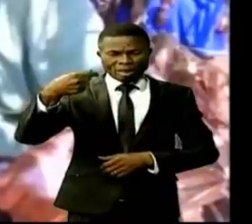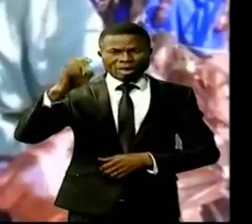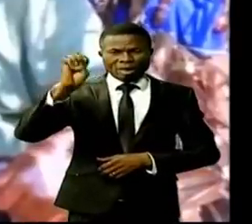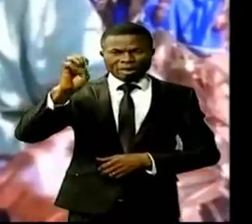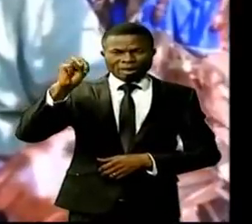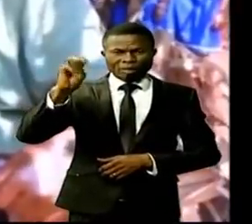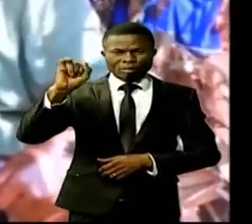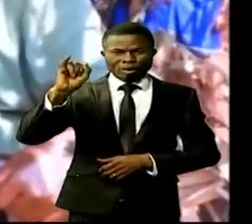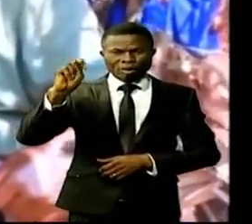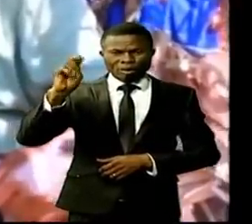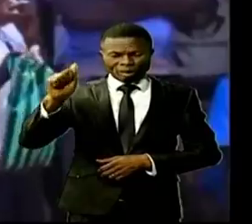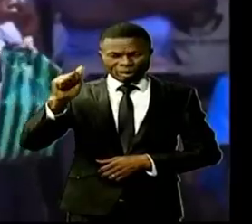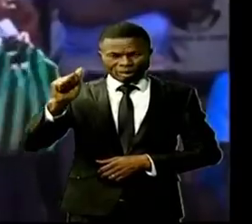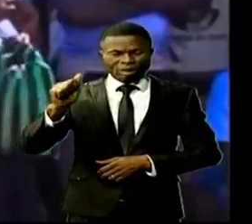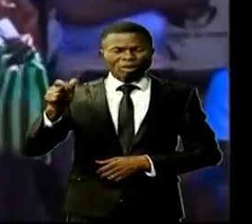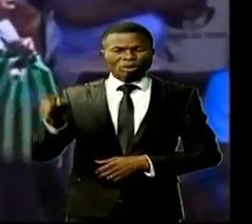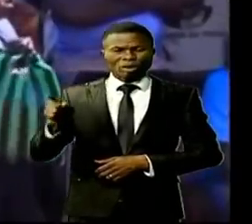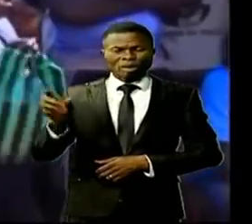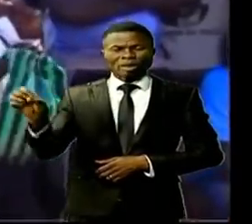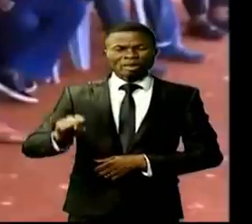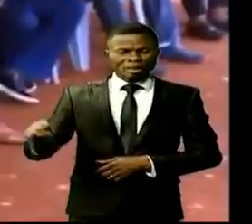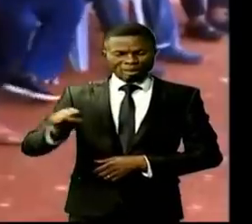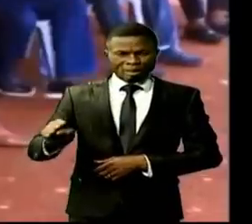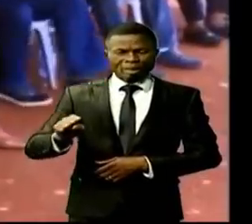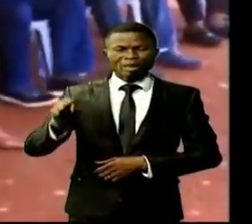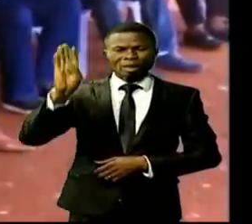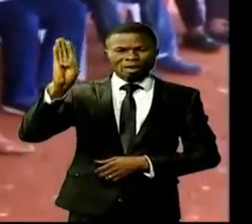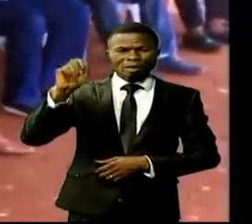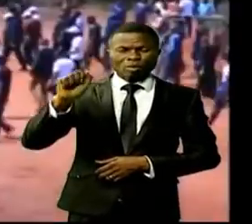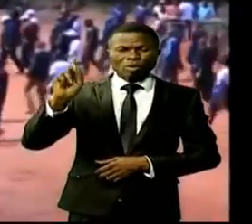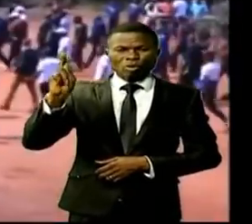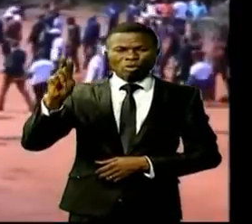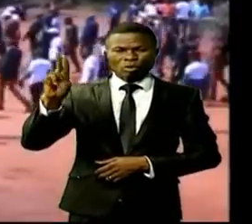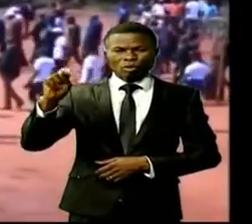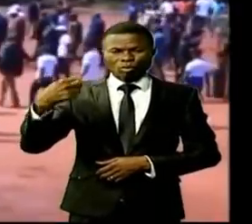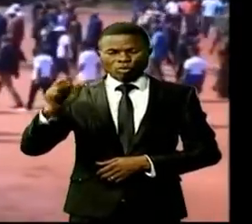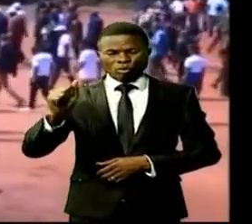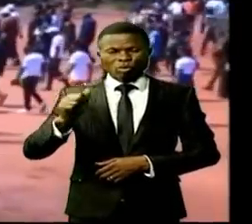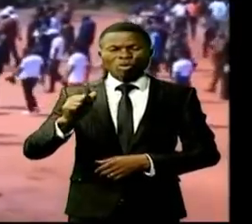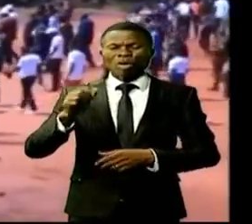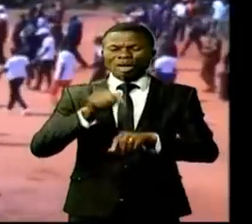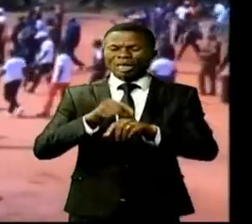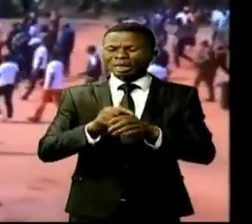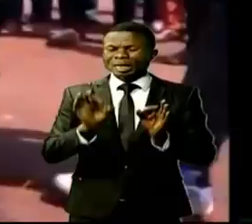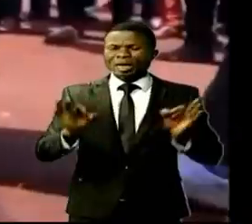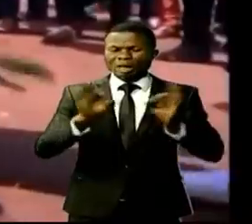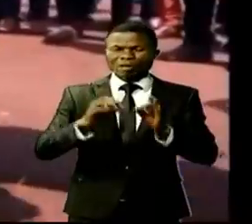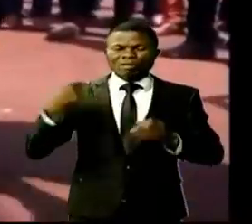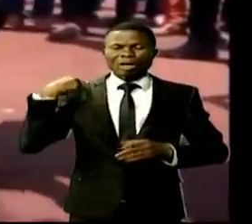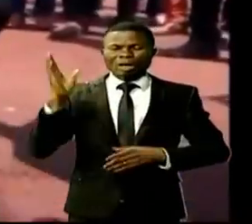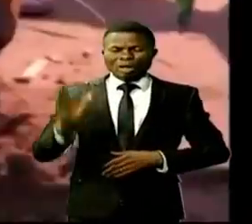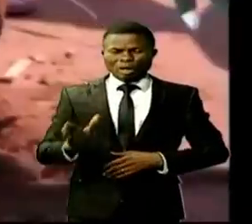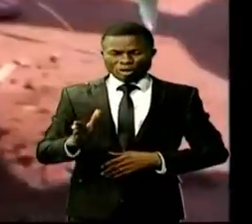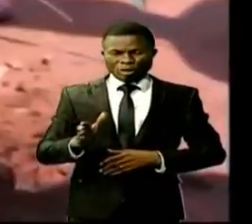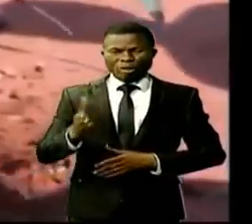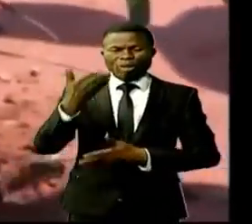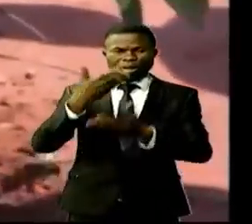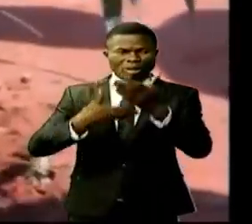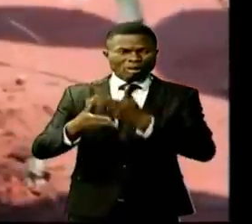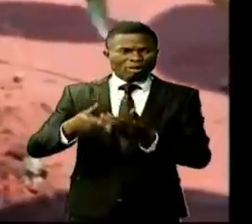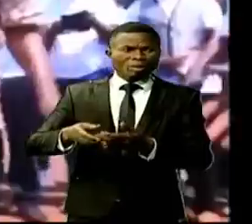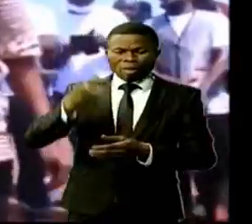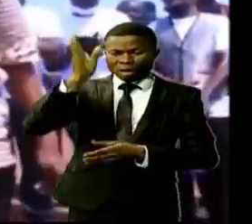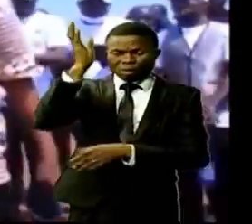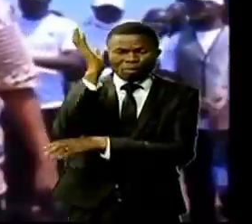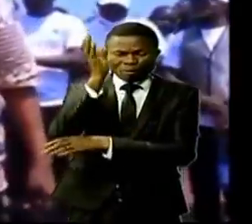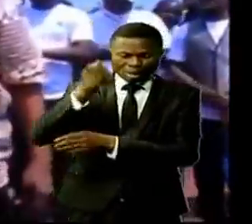Bogalemba, groupement Bokenge, secteur de Bangakungu. Le moment le plus fort de la cérémonie, c'est lorsque le gouverneur représenté a planté le